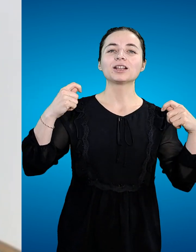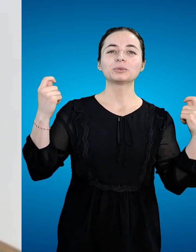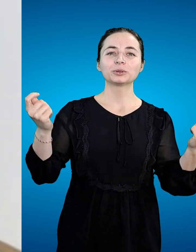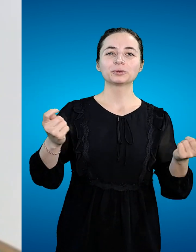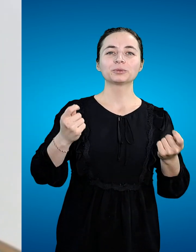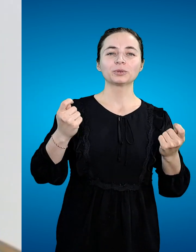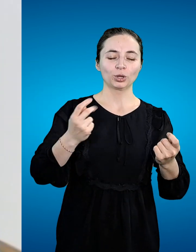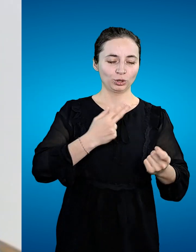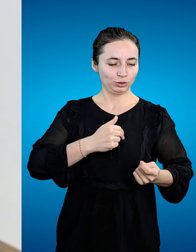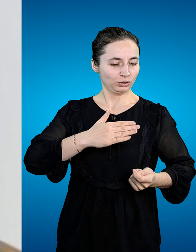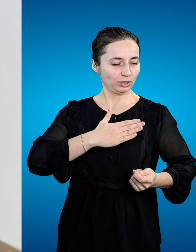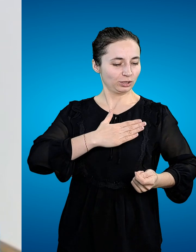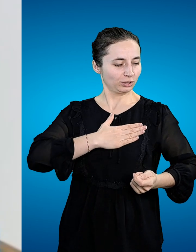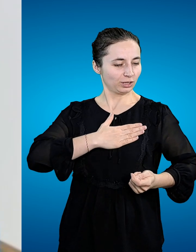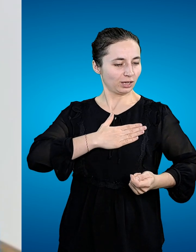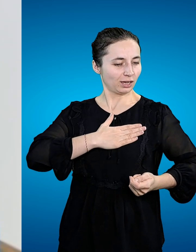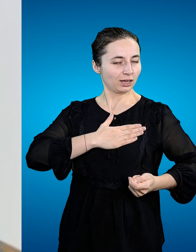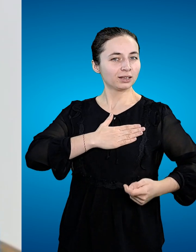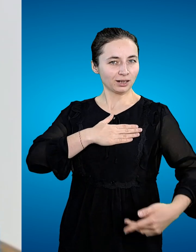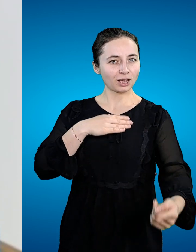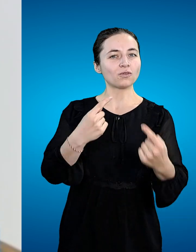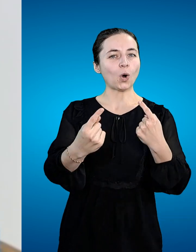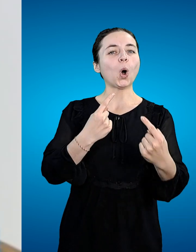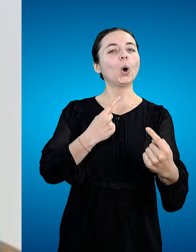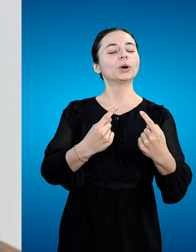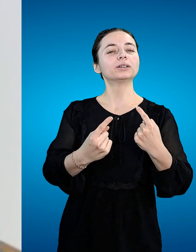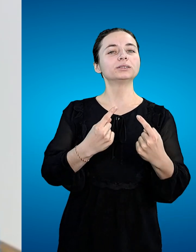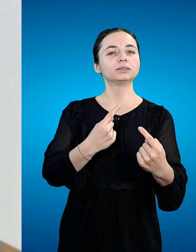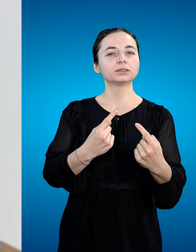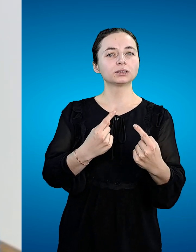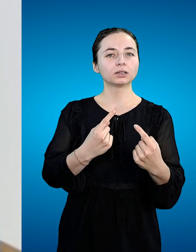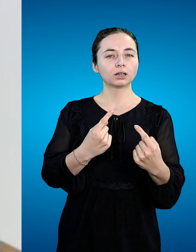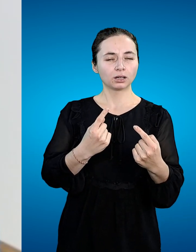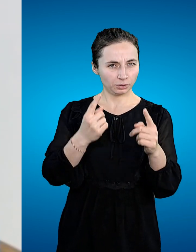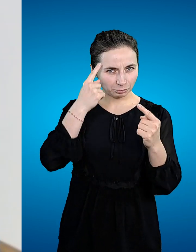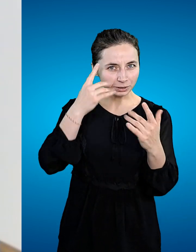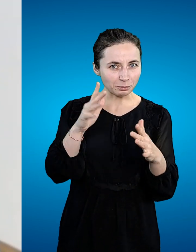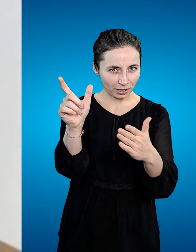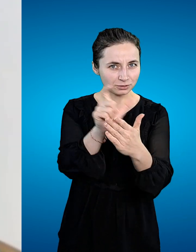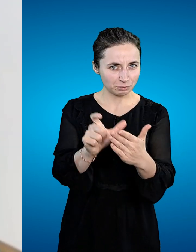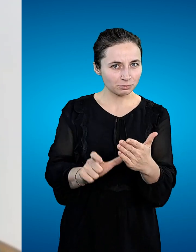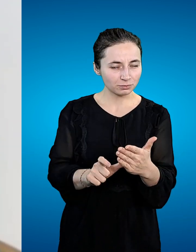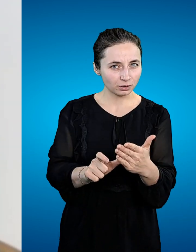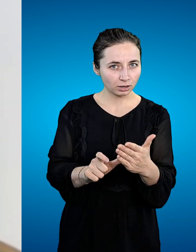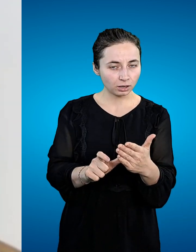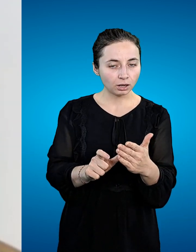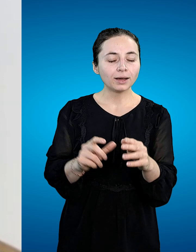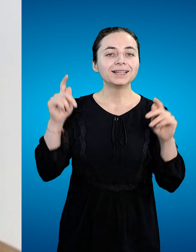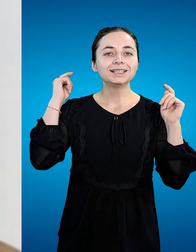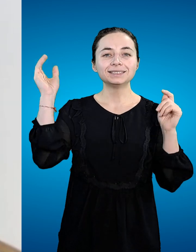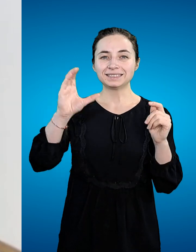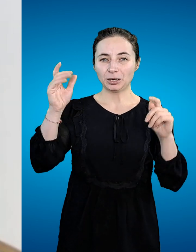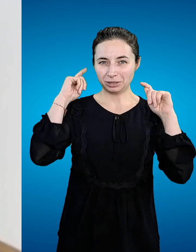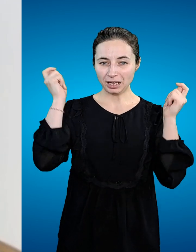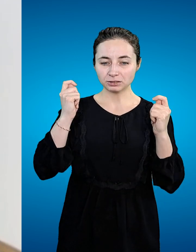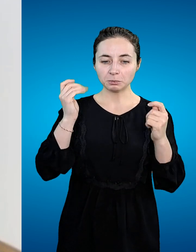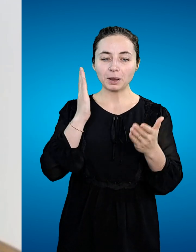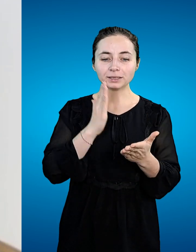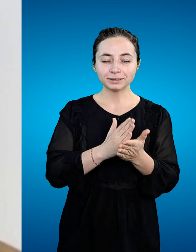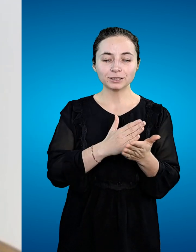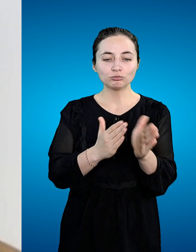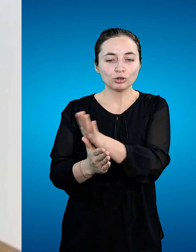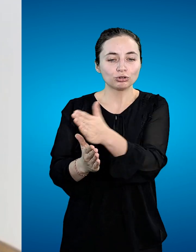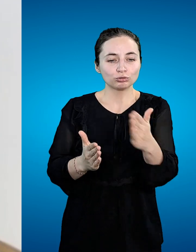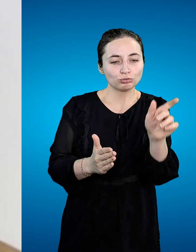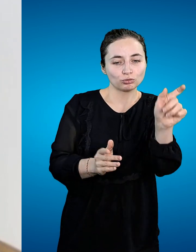серебряные свадьбы, душевный разговор. Ну, то есть серебряная свадьба означает, что между вами